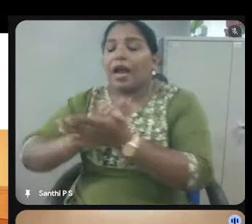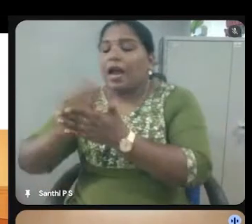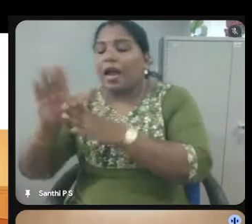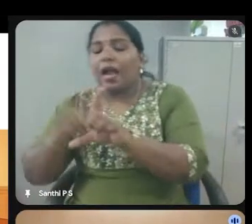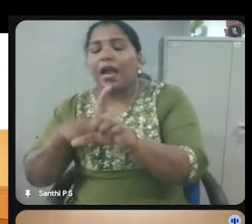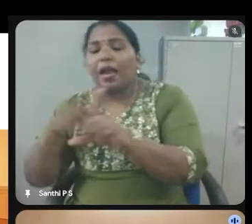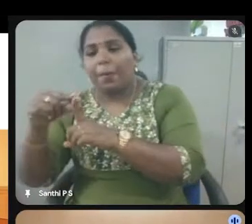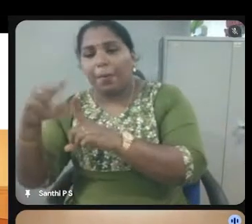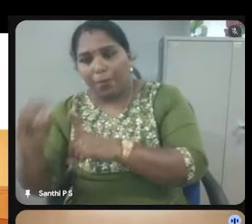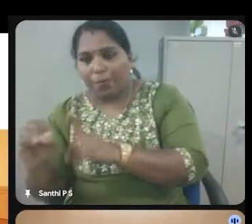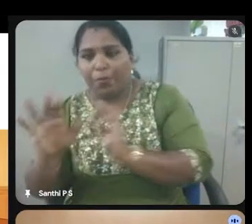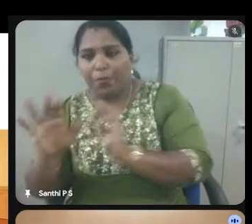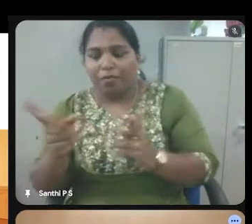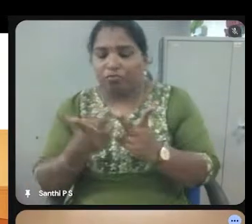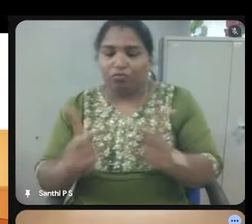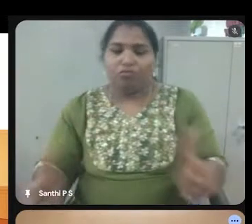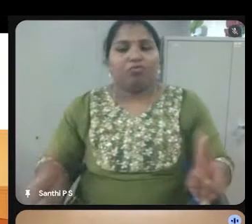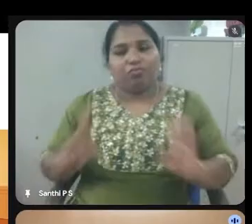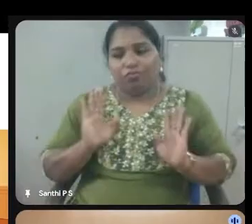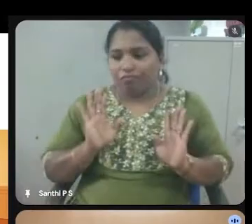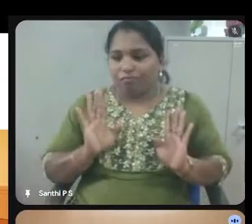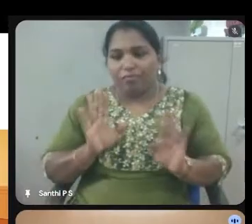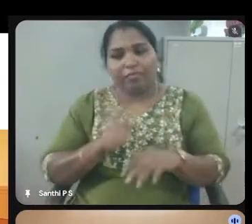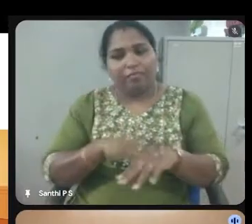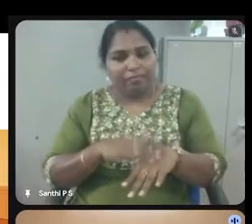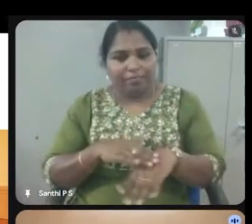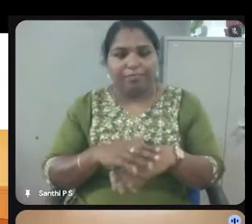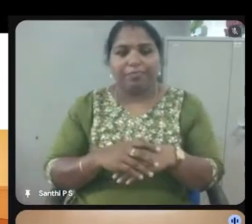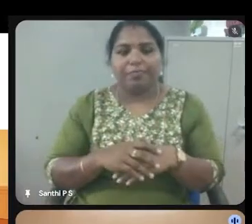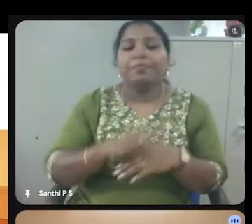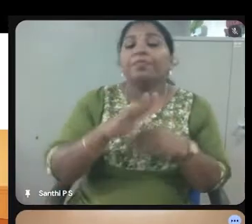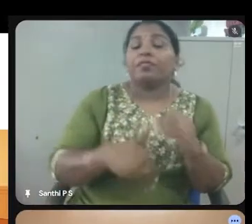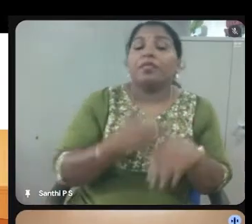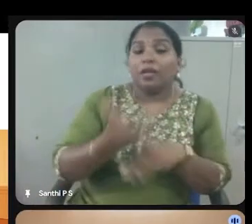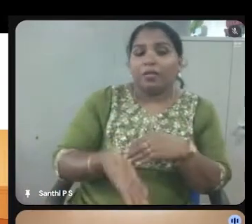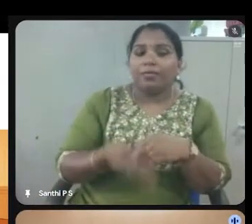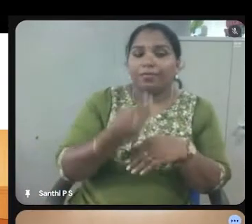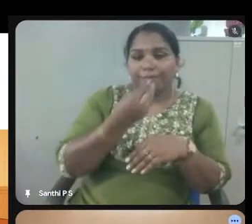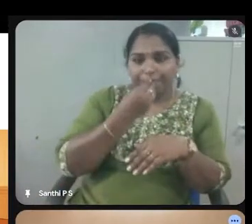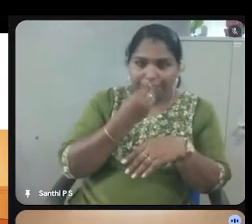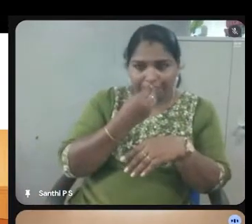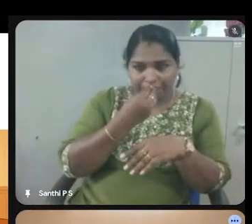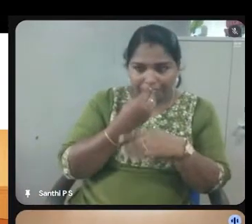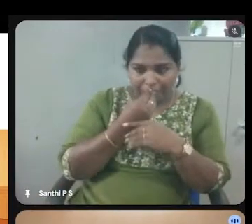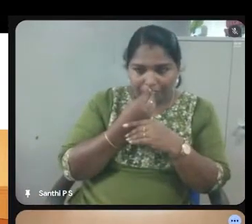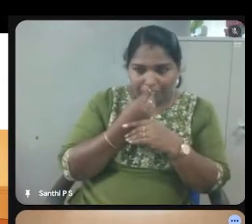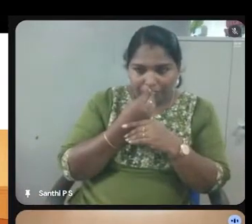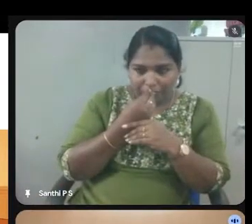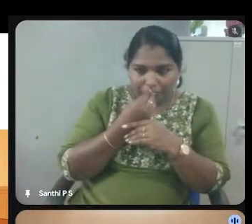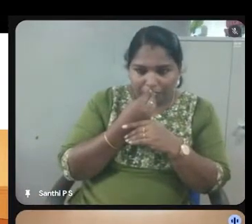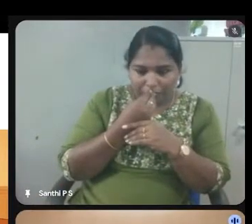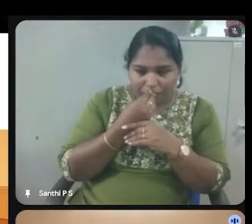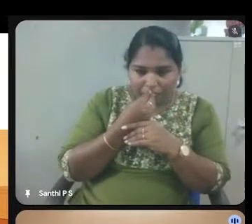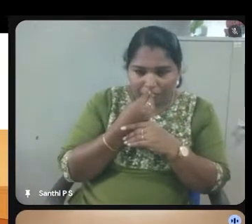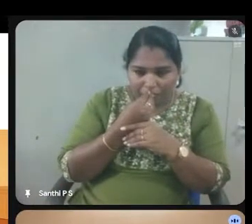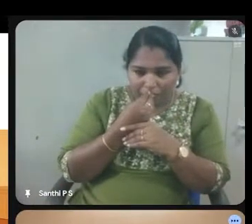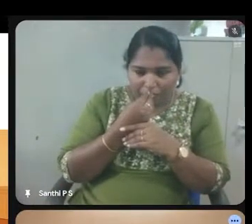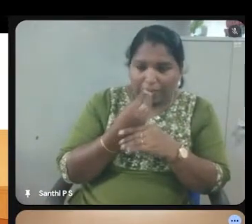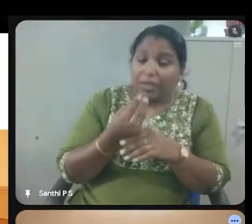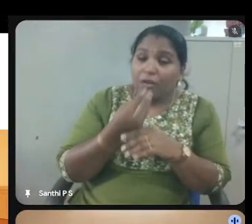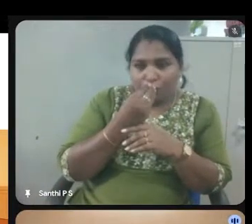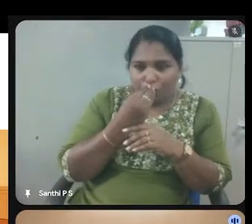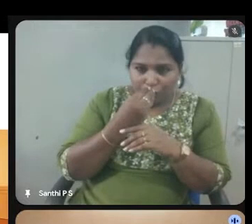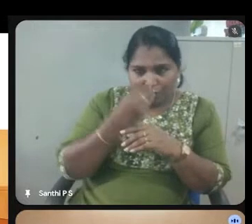അത് കഴിഞ്ഞിട്ട് ഇനി അടുത്ത് ഞാൻ പോകുന്നത് ഭക്ഷണം കഴിക്കുമ്പോൾ, അതായത് ഫീഡിങ്, കുട്ടികൾക്ക് ഫീഡിങ് ഇഷ്യൂസ്